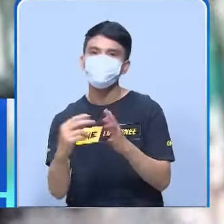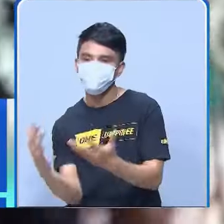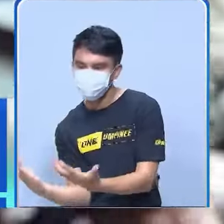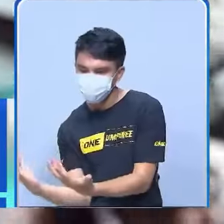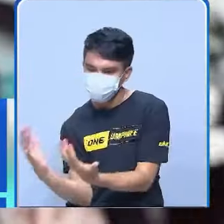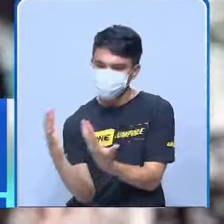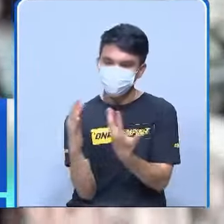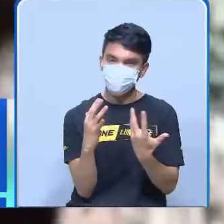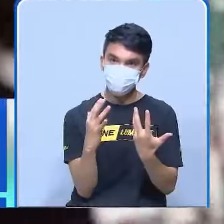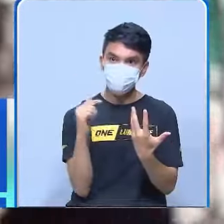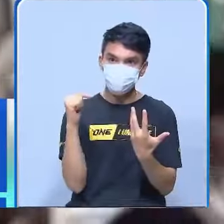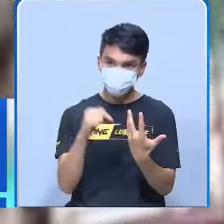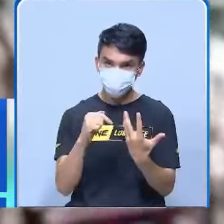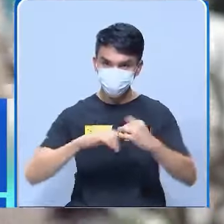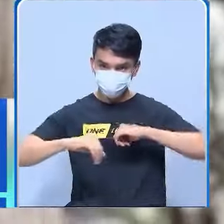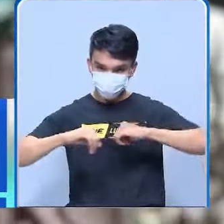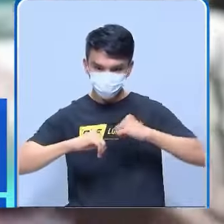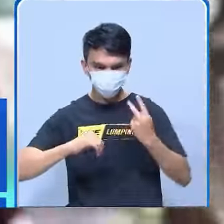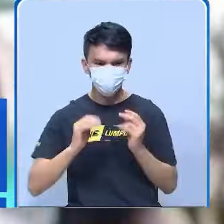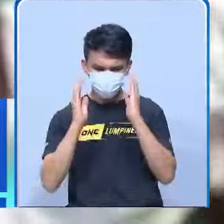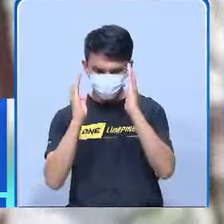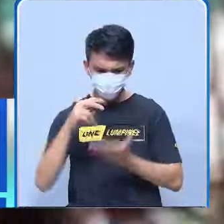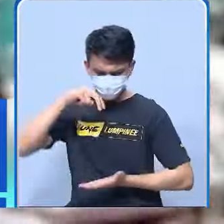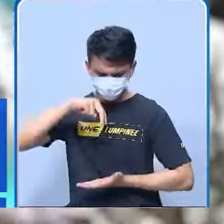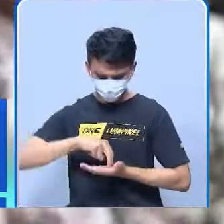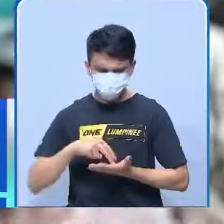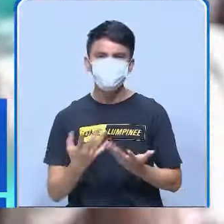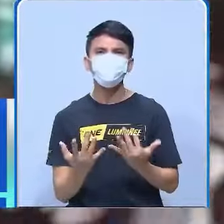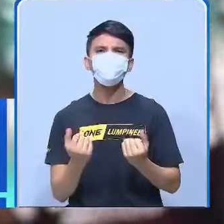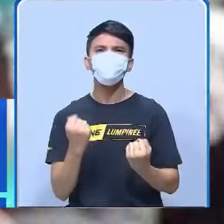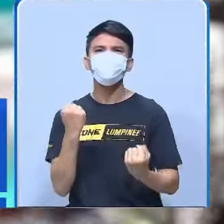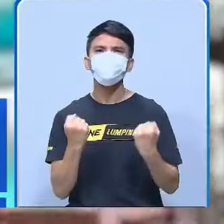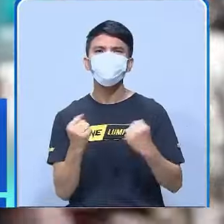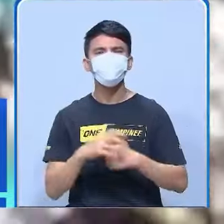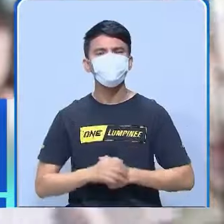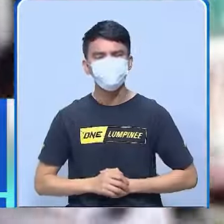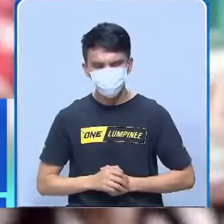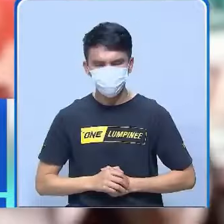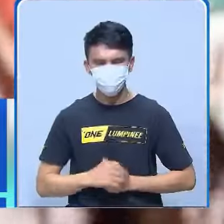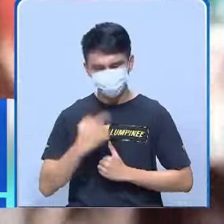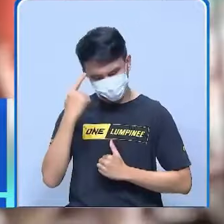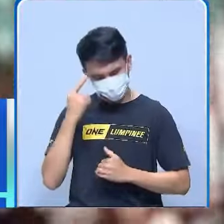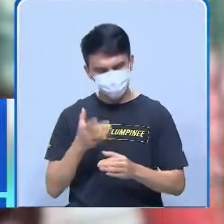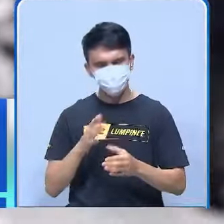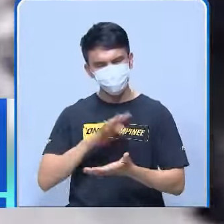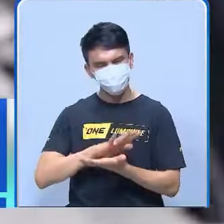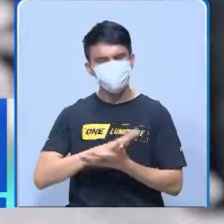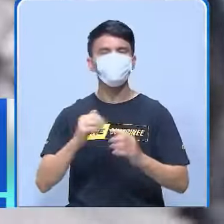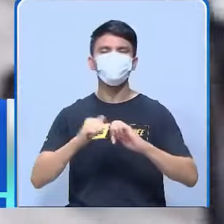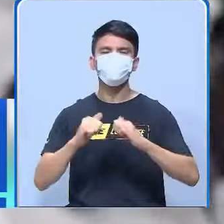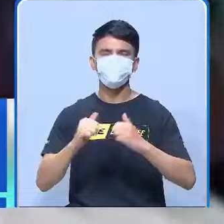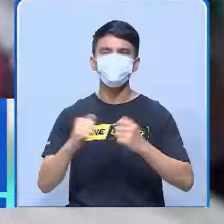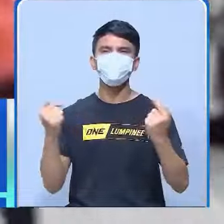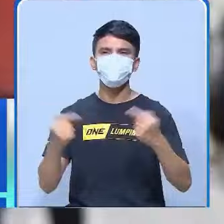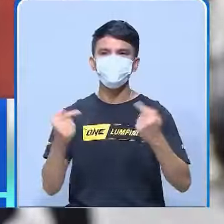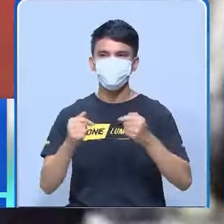พยายามจะทำร้ายวัยรุ่น 2คนที่เขายืนรอรถอยู่คาดว่าก็น่าจะเป็นคู่อริต่างสถาบันนั่นแหละนาทีนั้นเนี่ยชาวบ้านที่